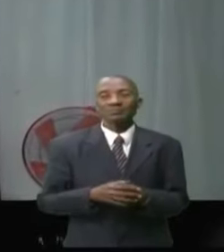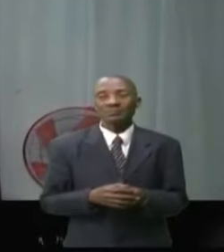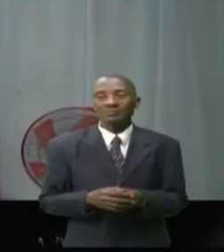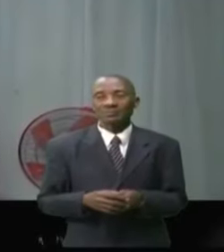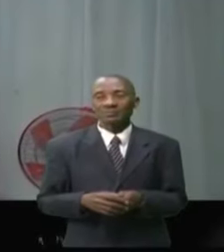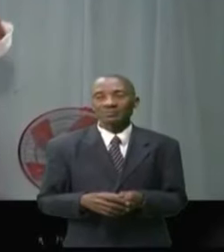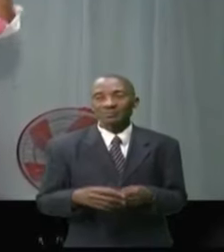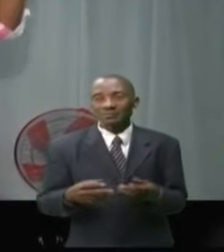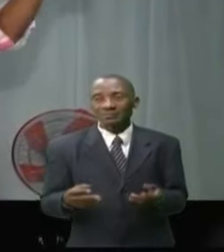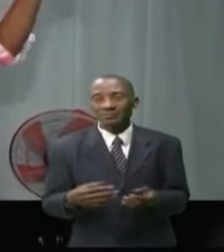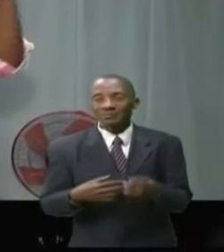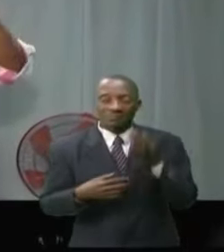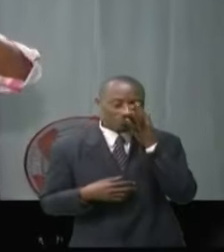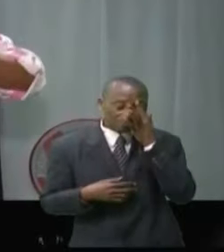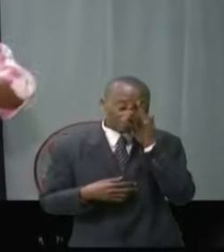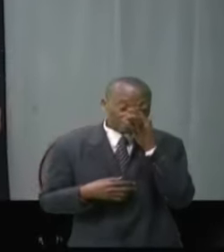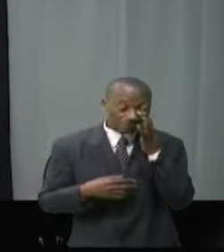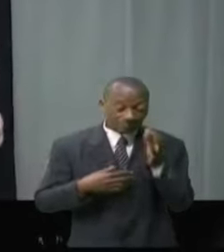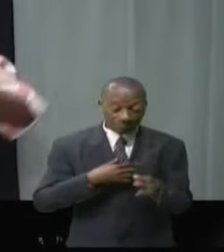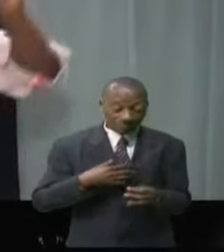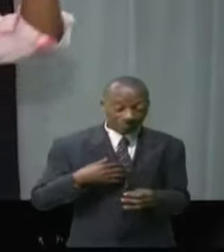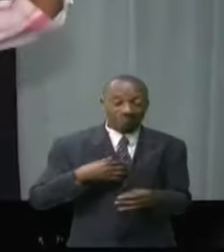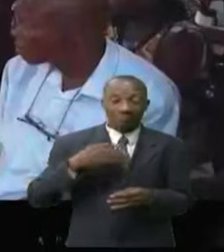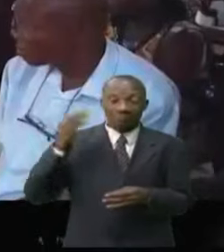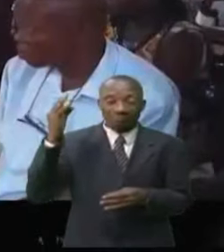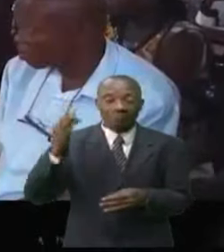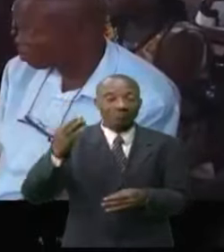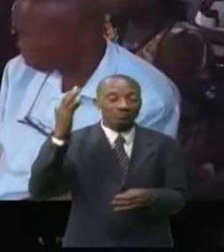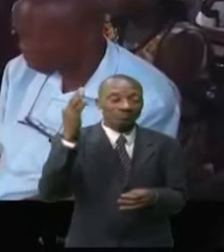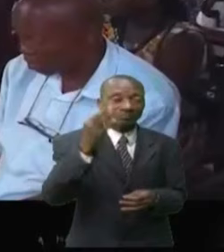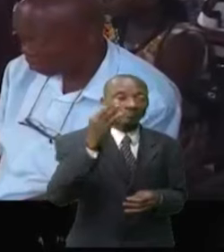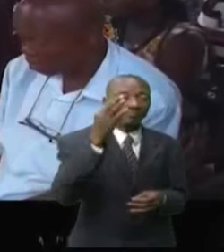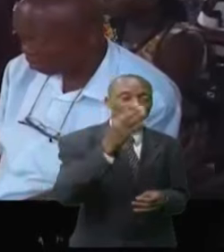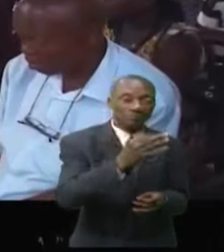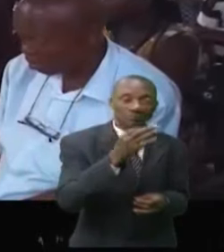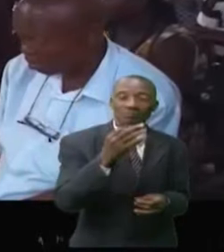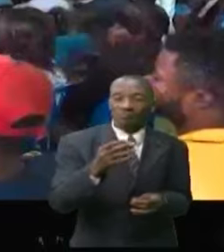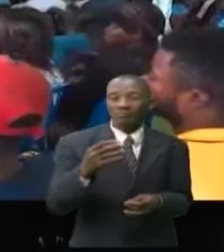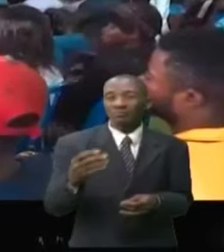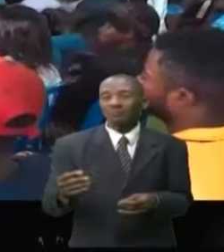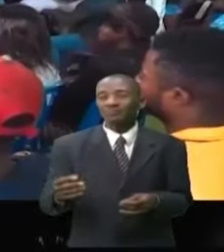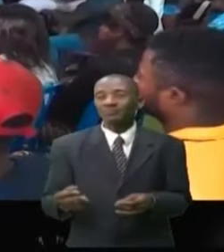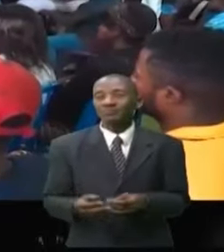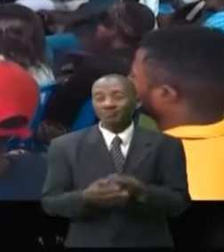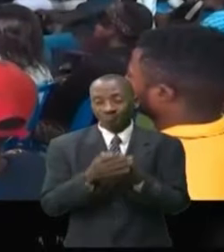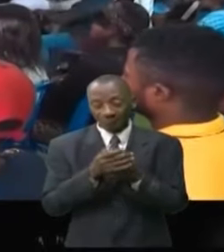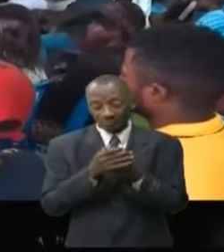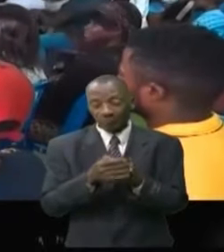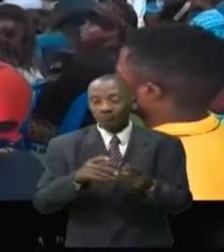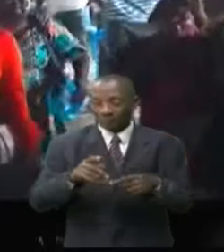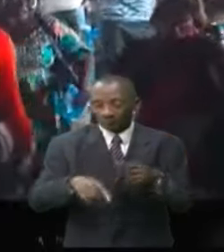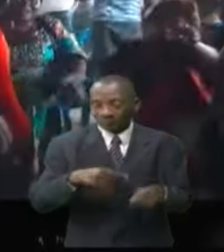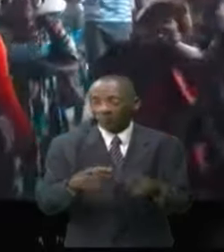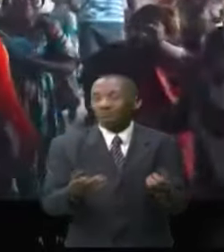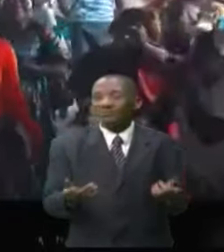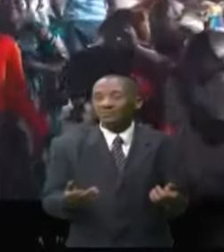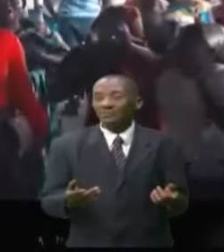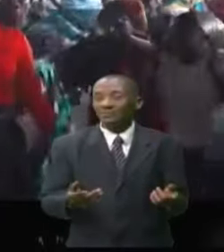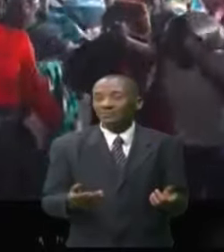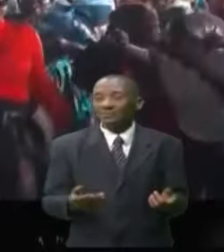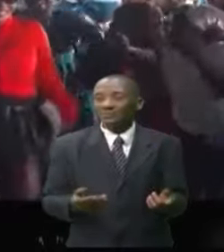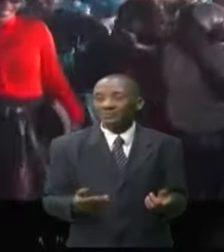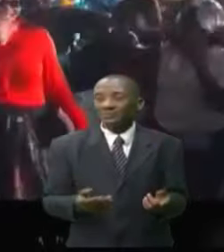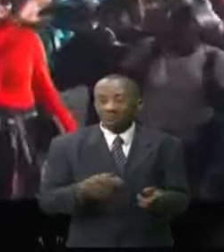pays est votre propre avenir en dépend le changement ne vient pas pour des biens matériels ou des miettes qui vous seront opposé et la dernière